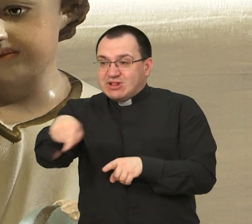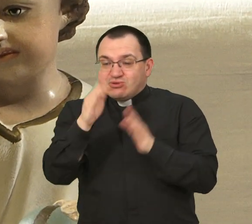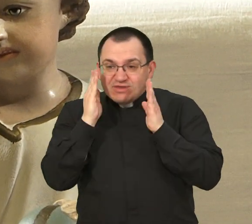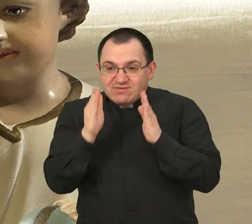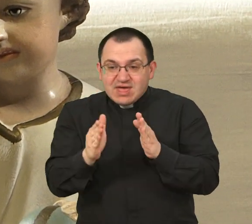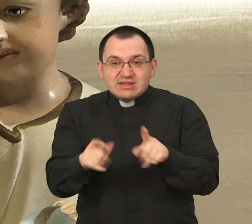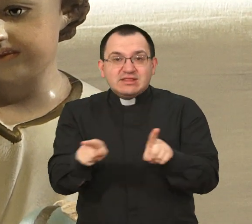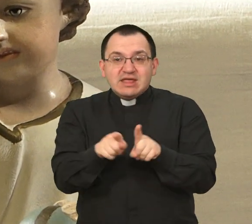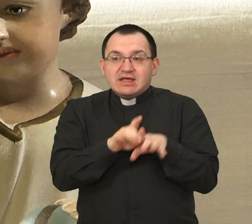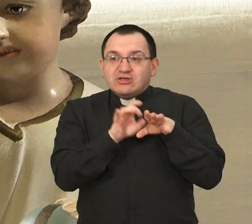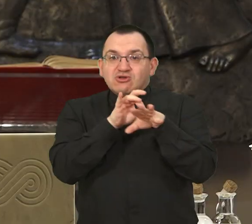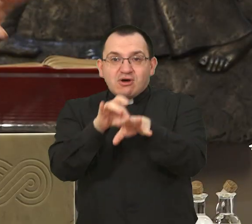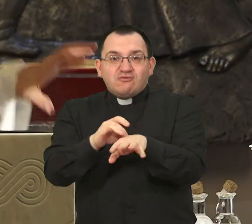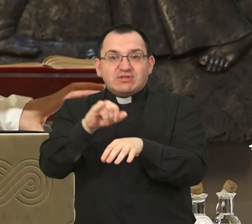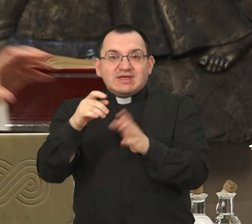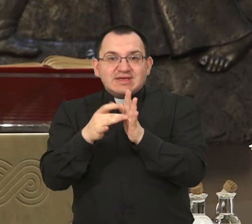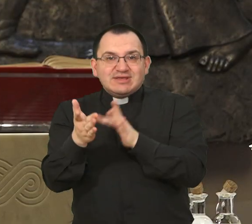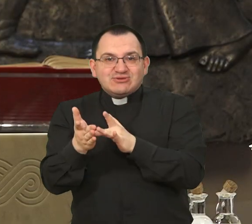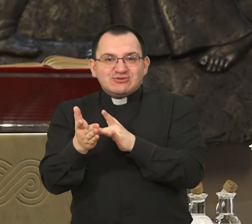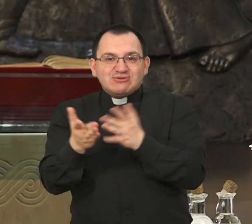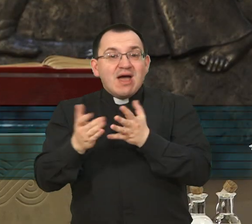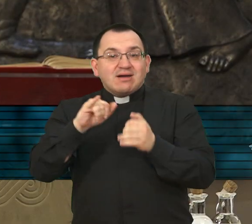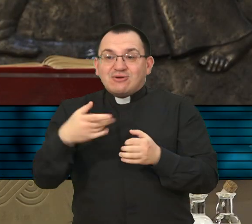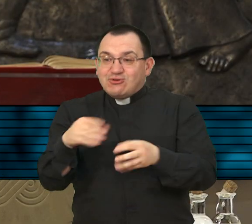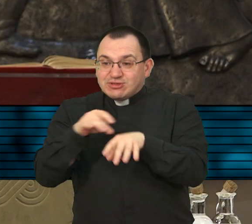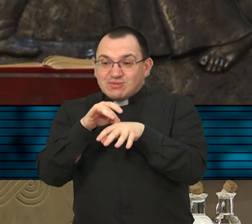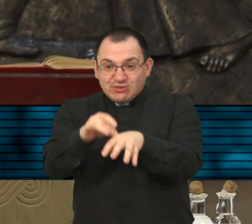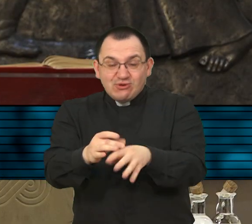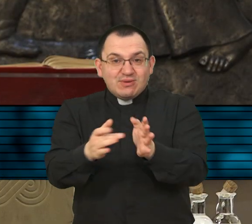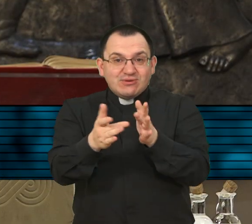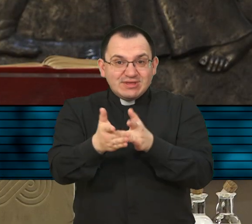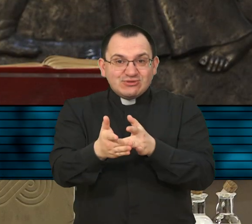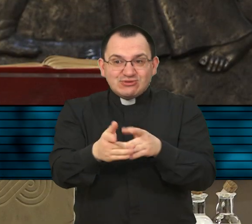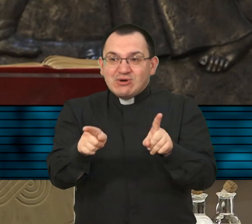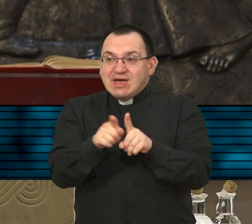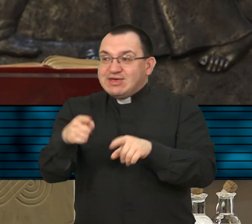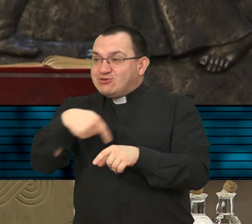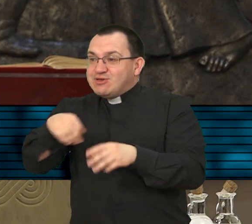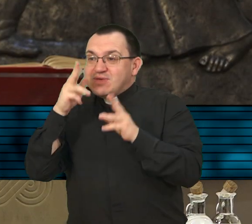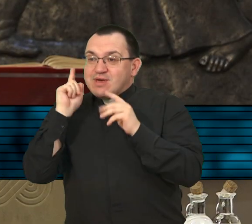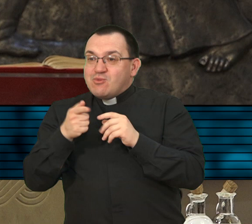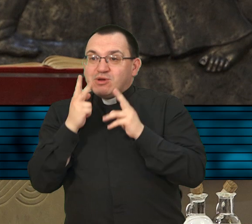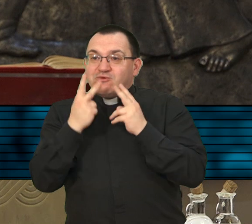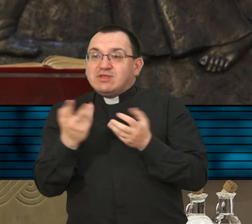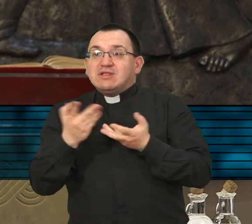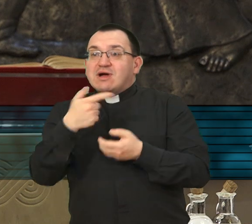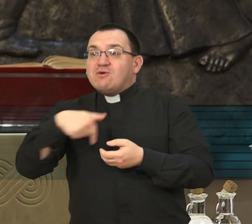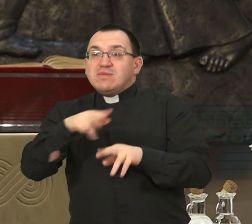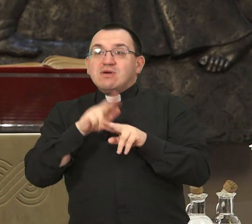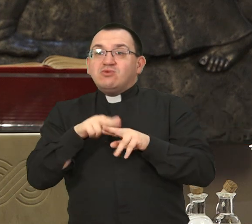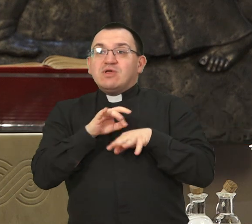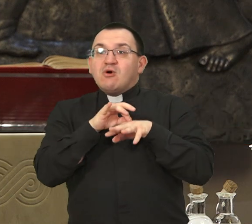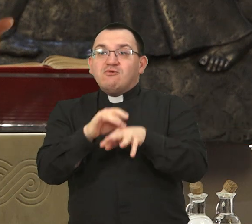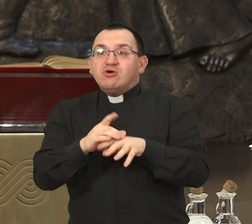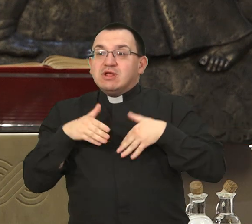druge vode k Isusu. Kao što je on nas večeras doveo k Isusu, idemo vidjeti kako ćemo mi druge voditi k Isusu. Tko je taj